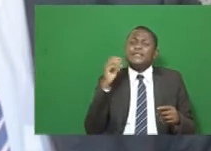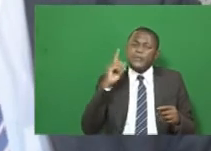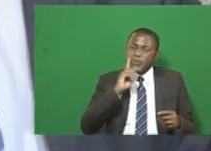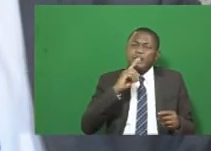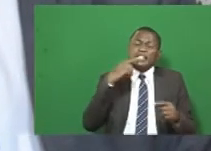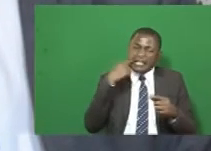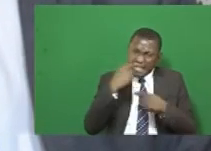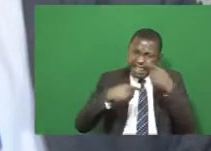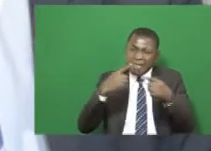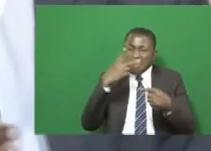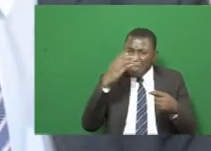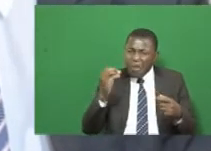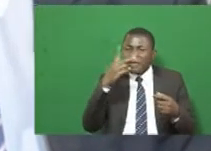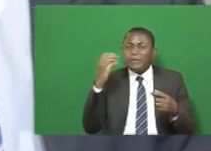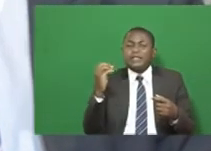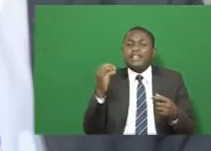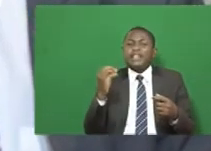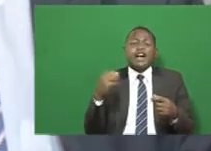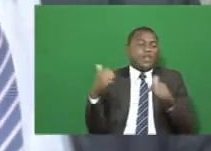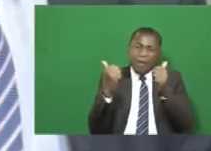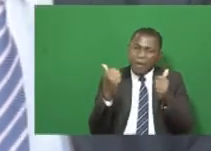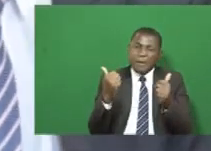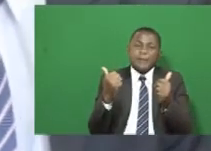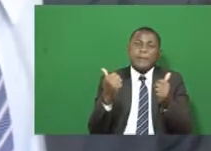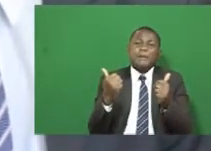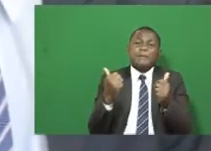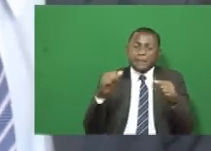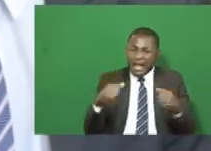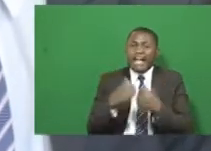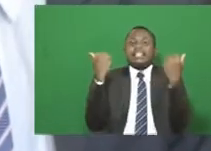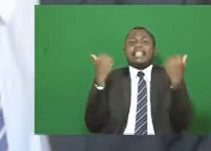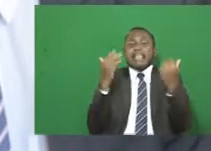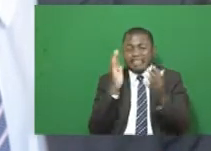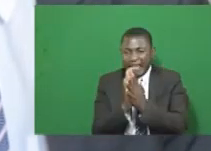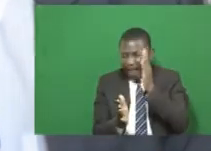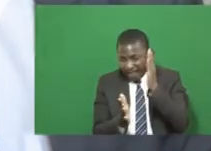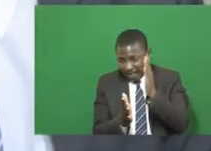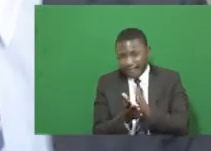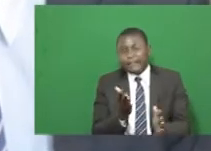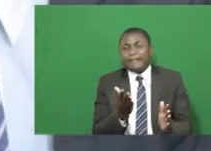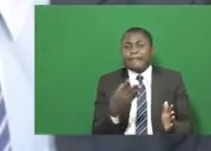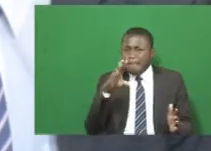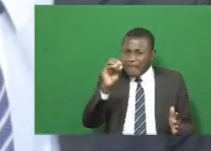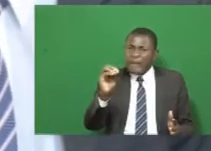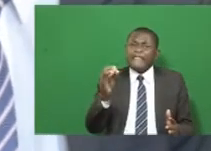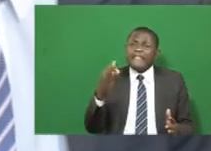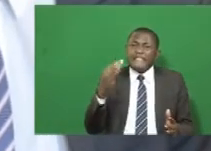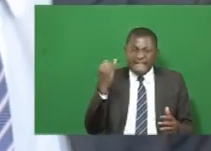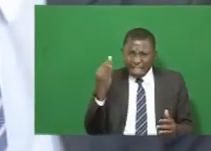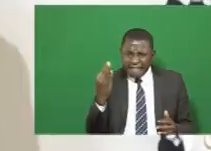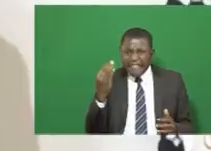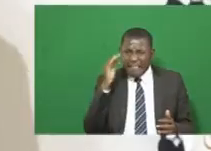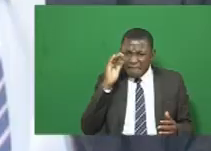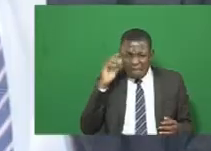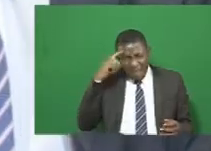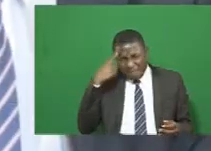vaterere. Mufundisi vachatitsungamirira matsamba aya. Unobvei. Tomboti kune matsamba anenge ari kukukonfuse ari kuti mutema